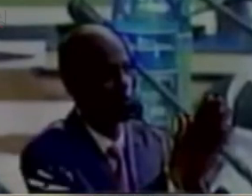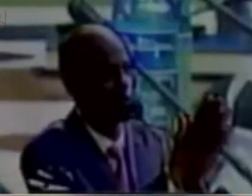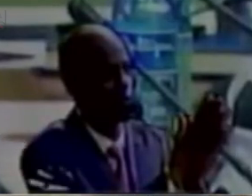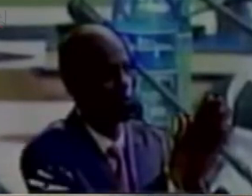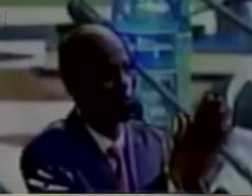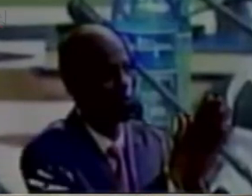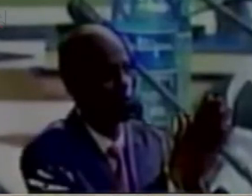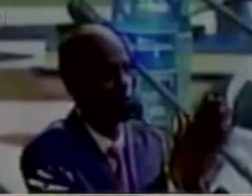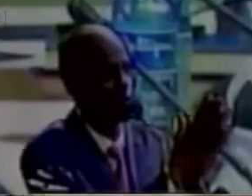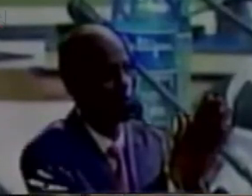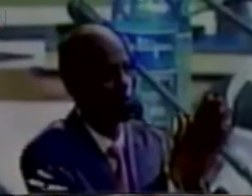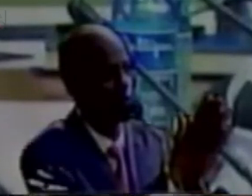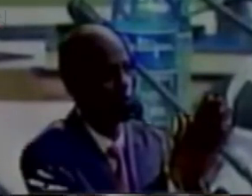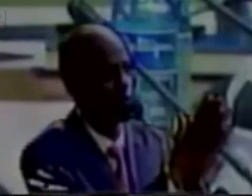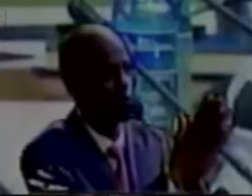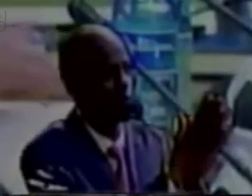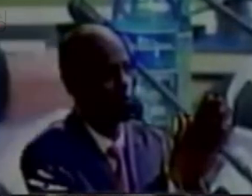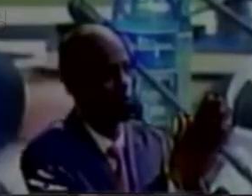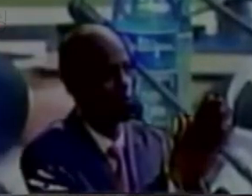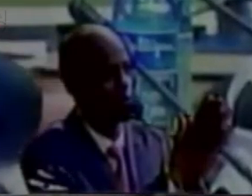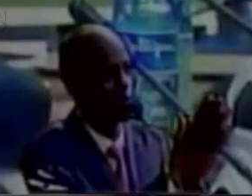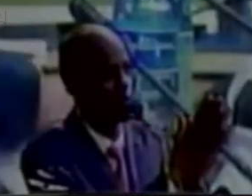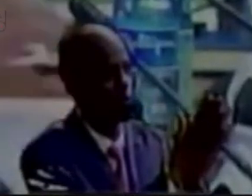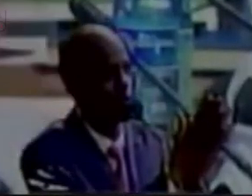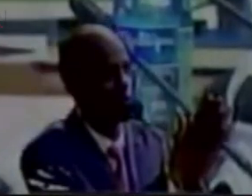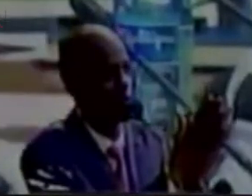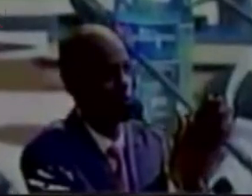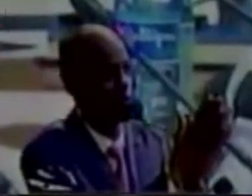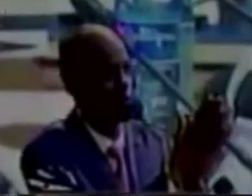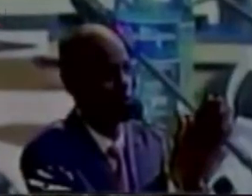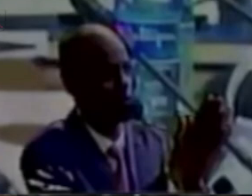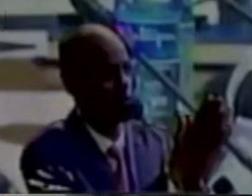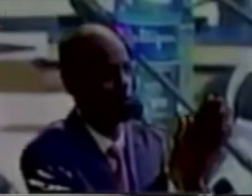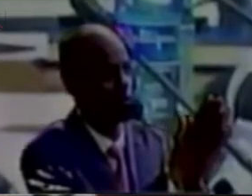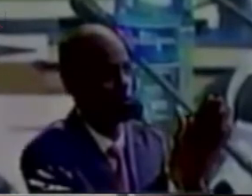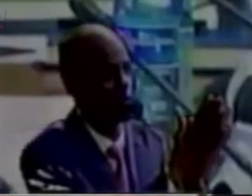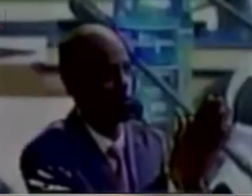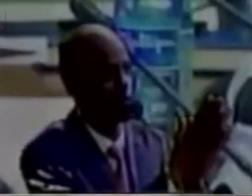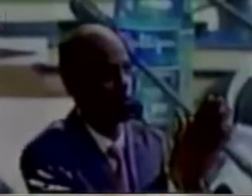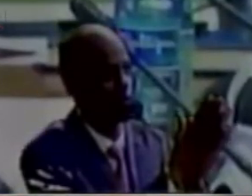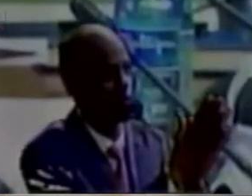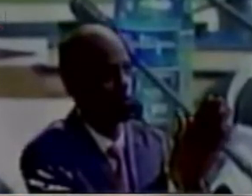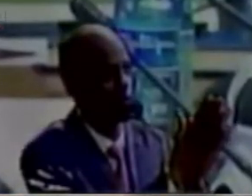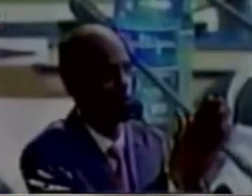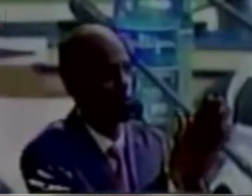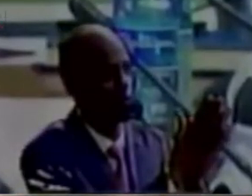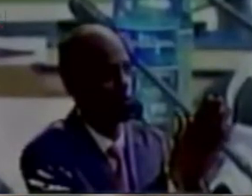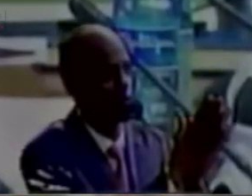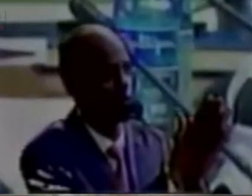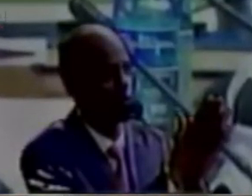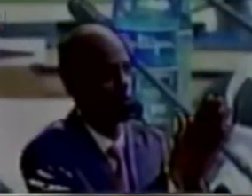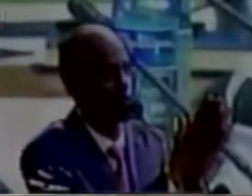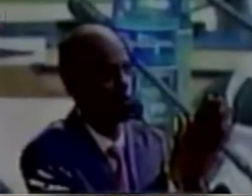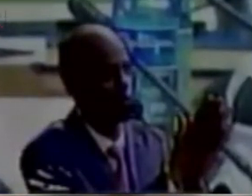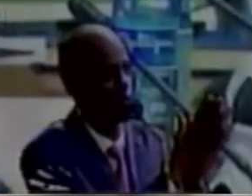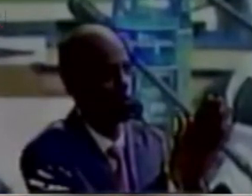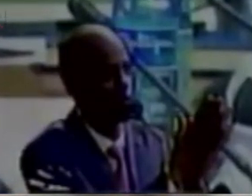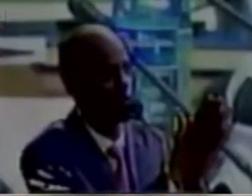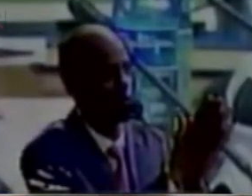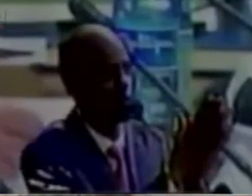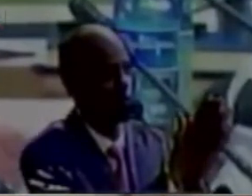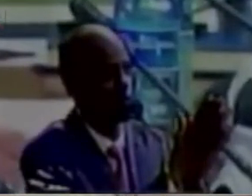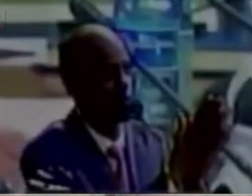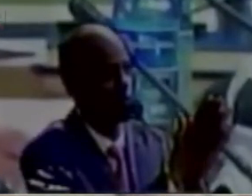délicat. Les pertes économiques sont en général, donc on n'est pas rentré dans l'évaluation des pertes économiques, ce sera l'objet du